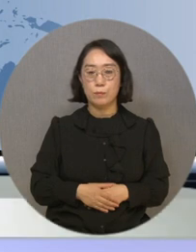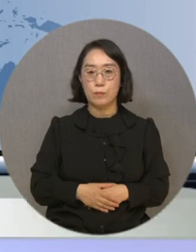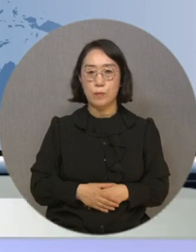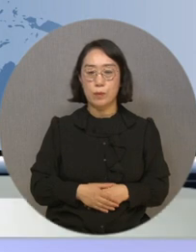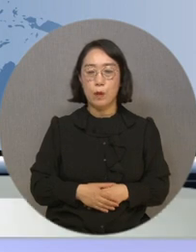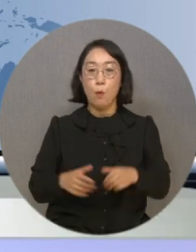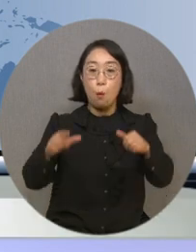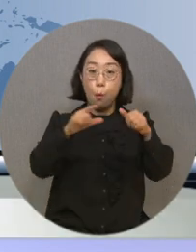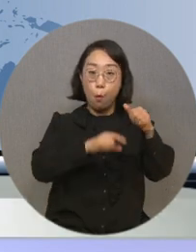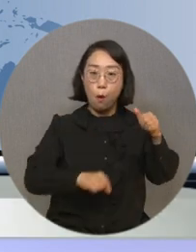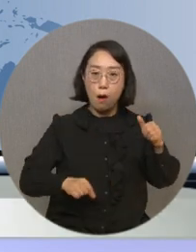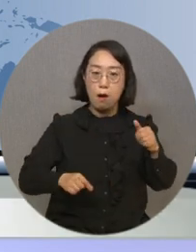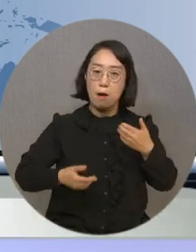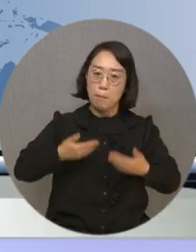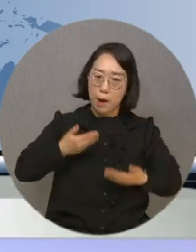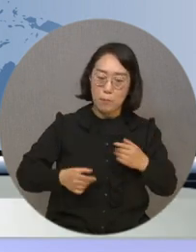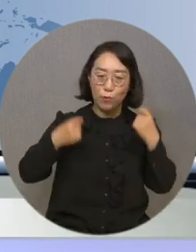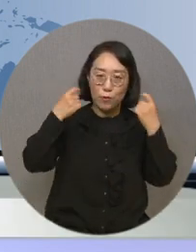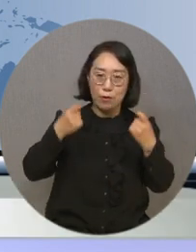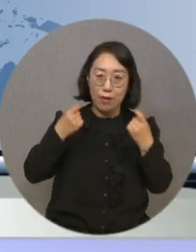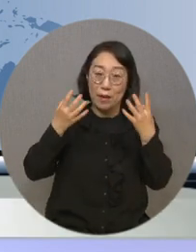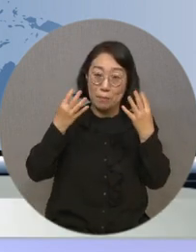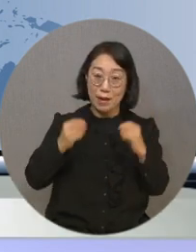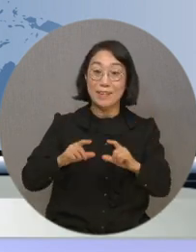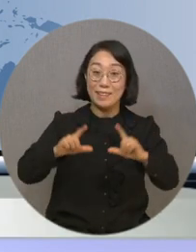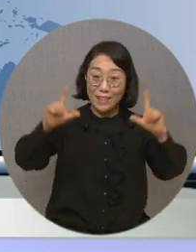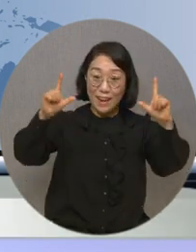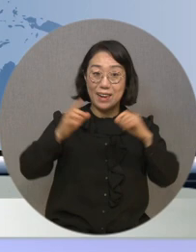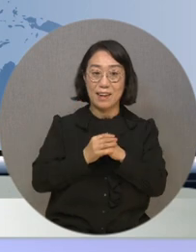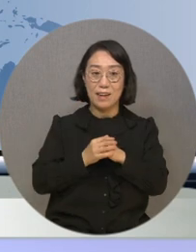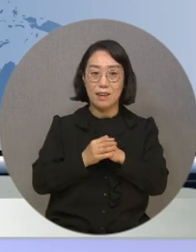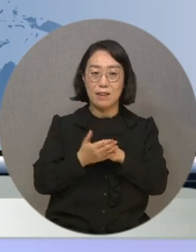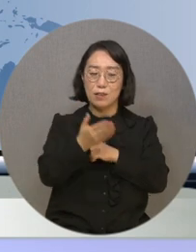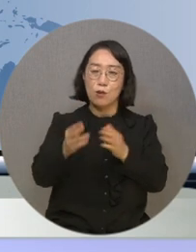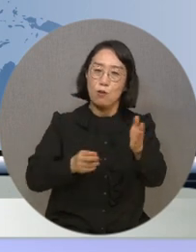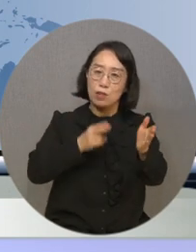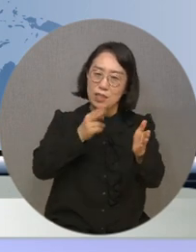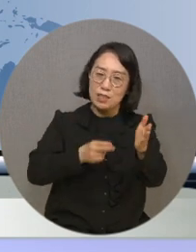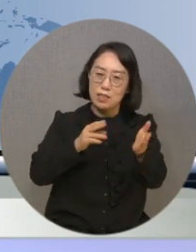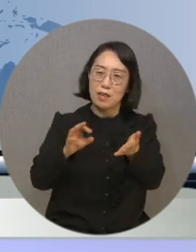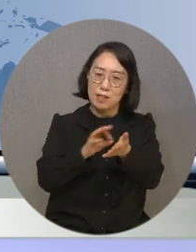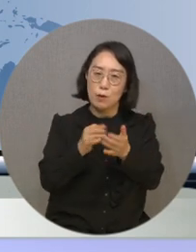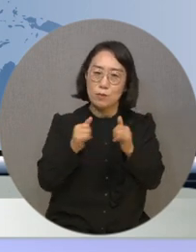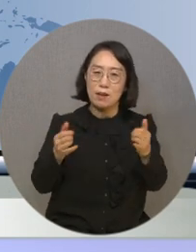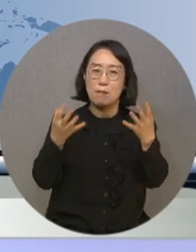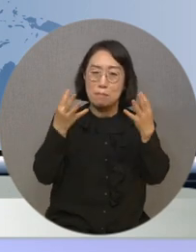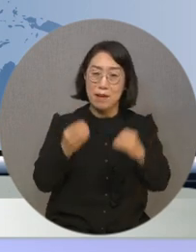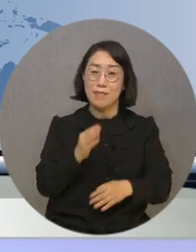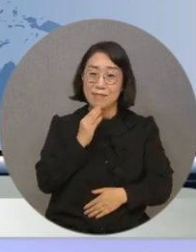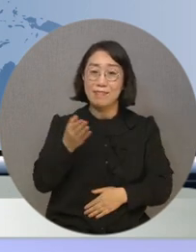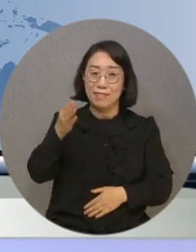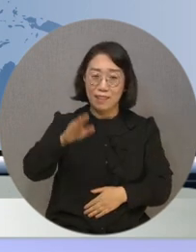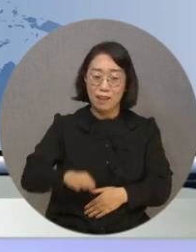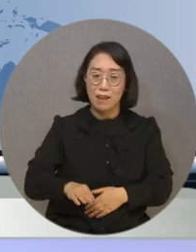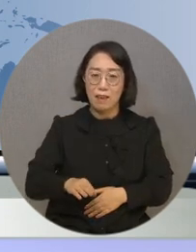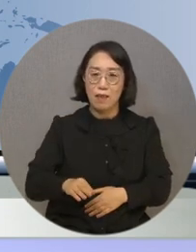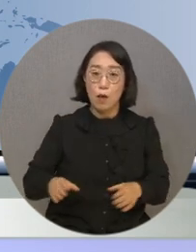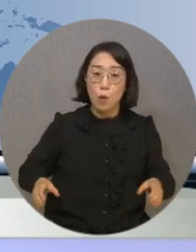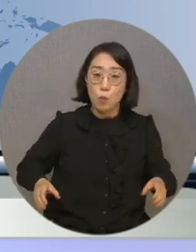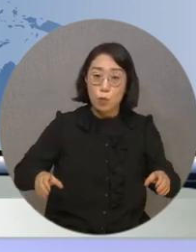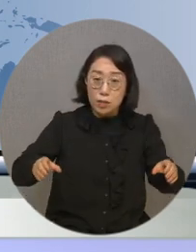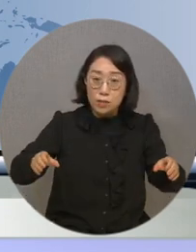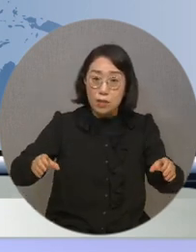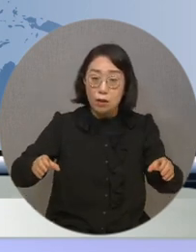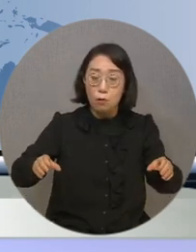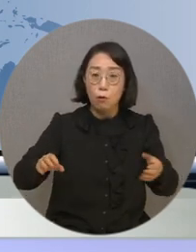연유와 행사가 많은 5월 여행객들이 참 많은 때입니다 그래서 기차 이용하는 분들도 정말 많은데요 휠체어용